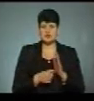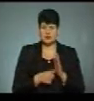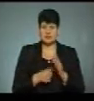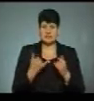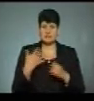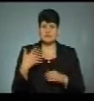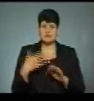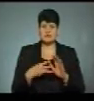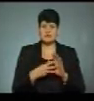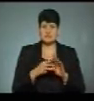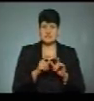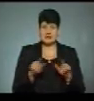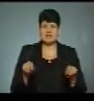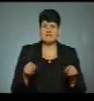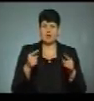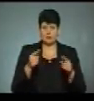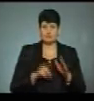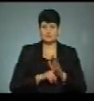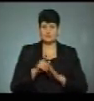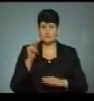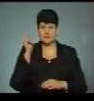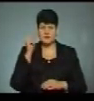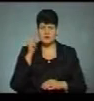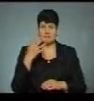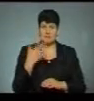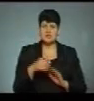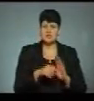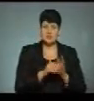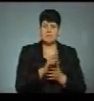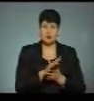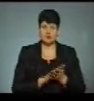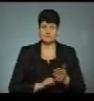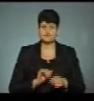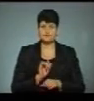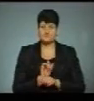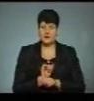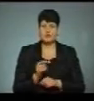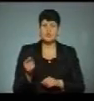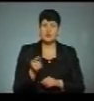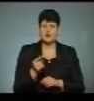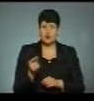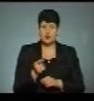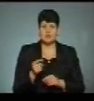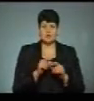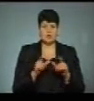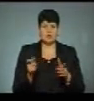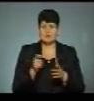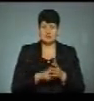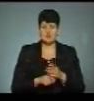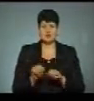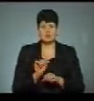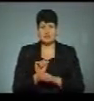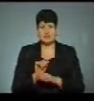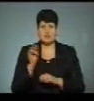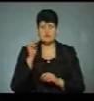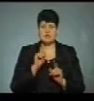у 58 закладах відновили навчання, в 56 продовжується карантин. У Тернополі на карантин шкіл не закривали, призупиняли